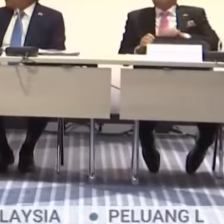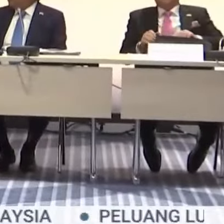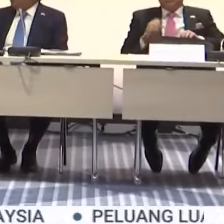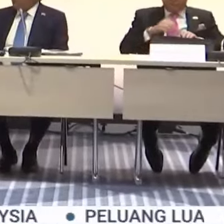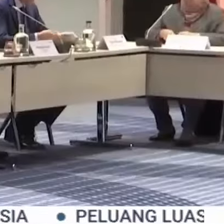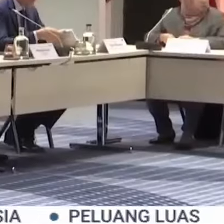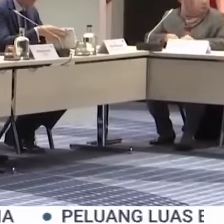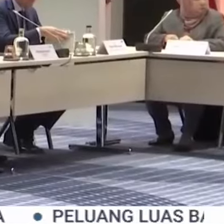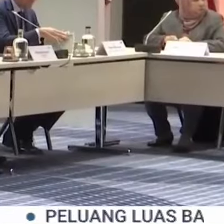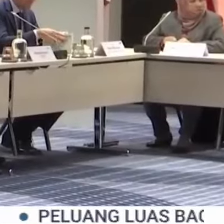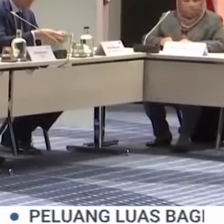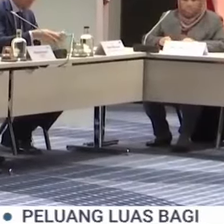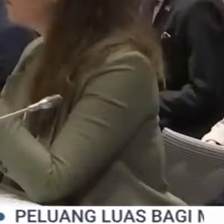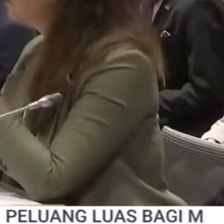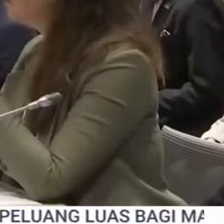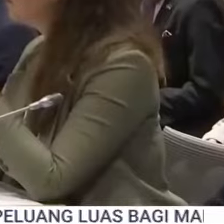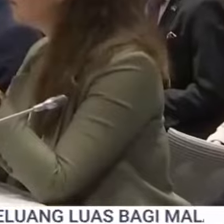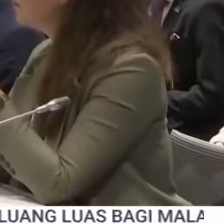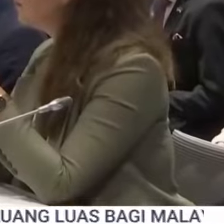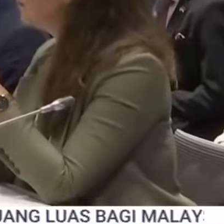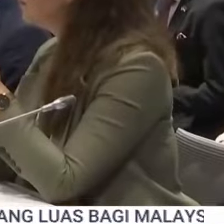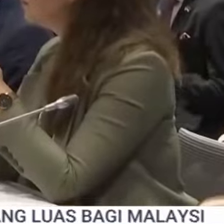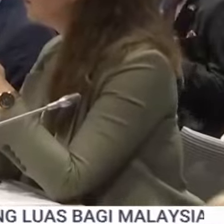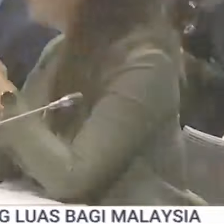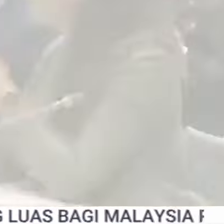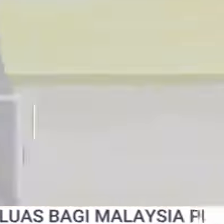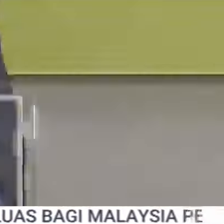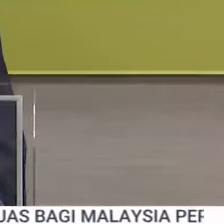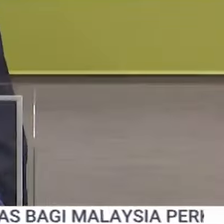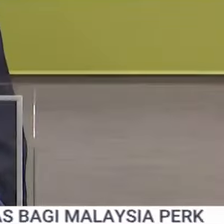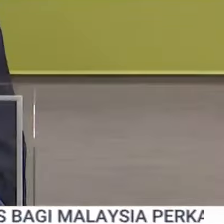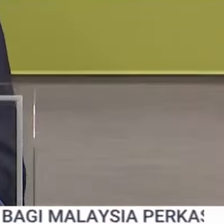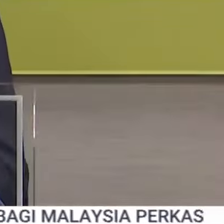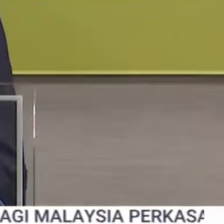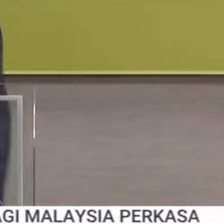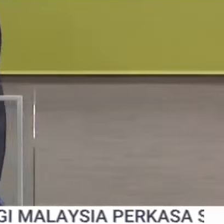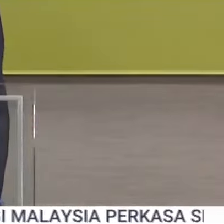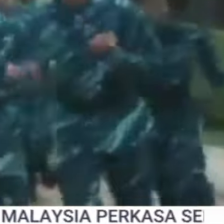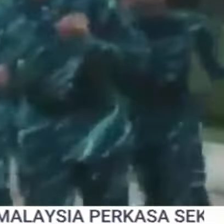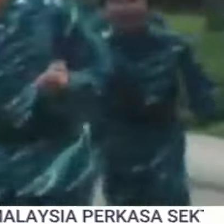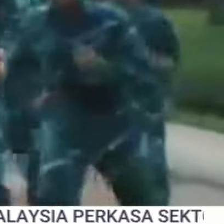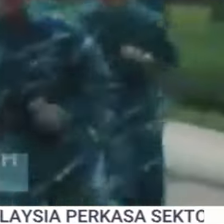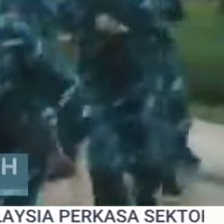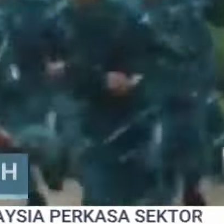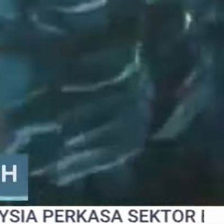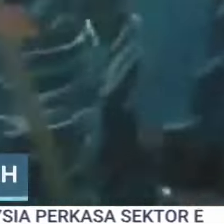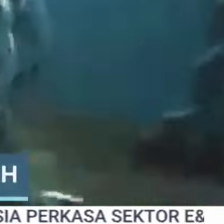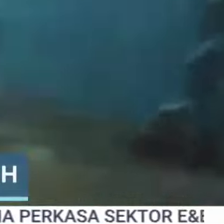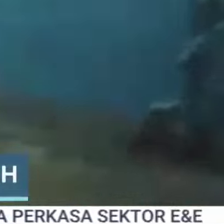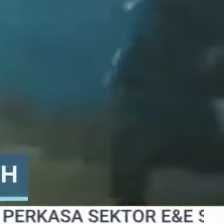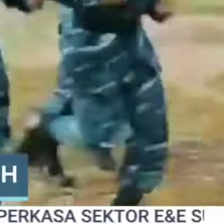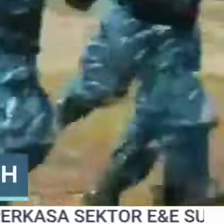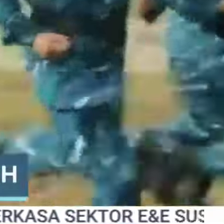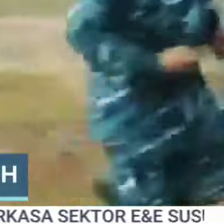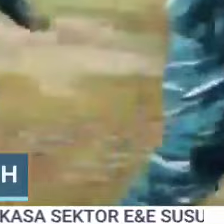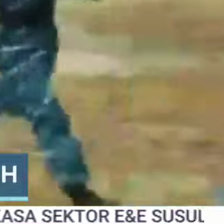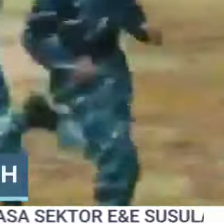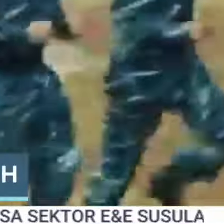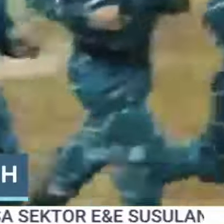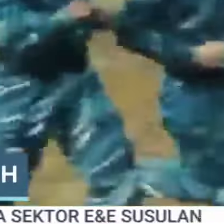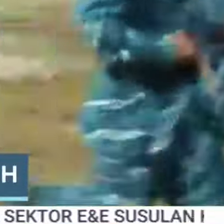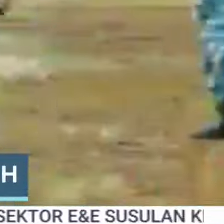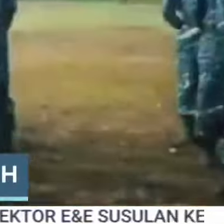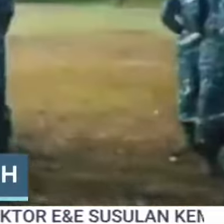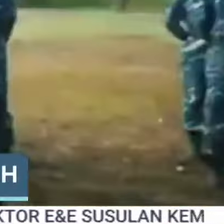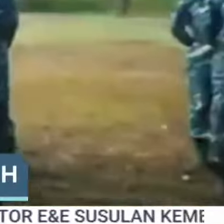Perdana Menteri bertemu lebih 35 pemimpin industri dan perniagaan Jerman peserta plkn